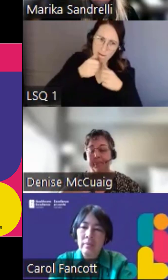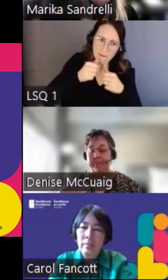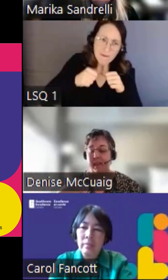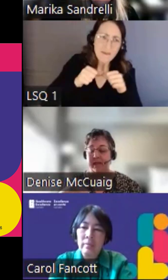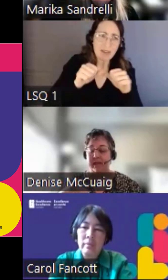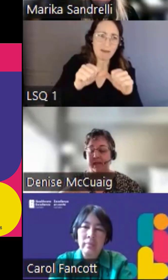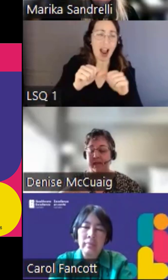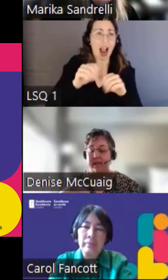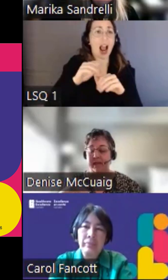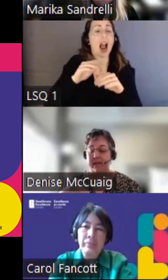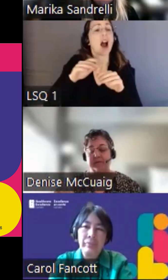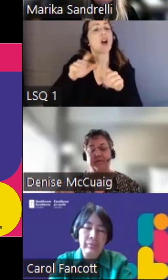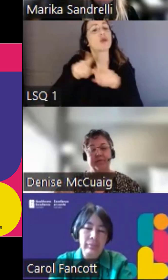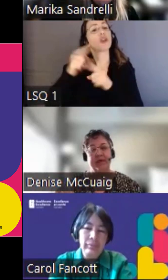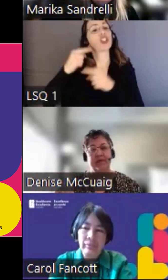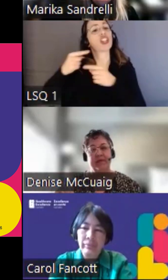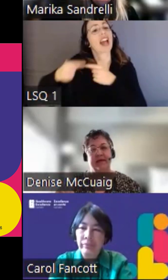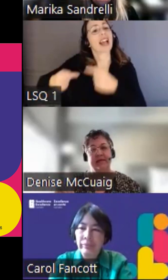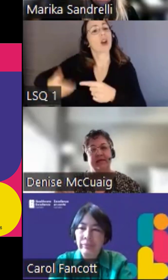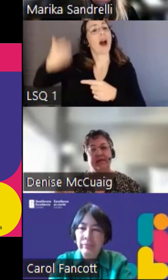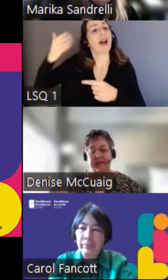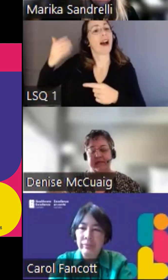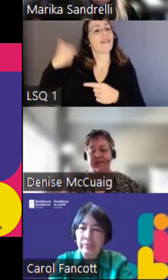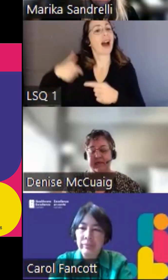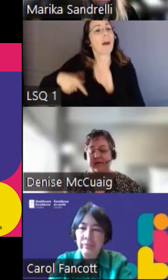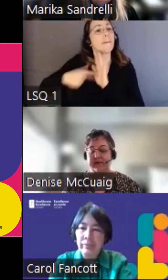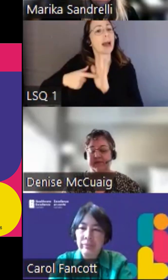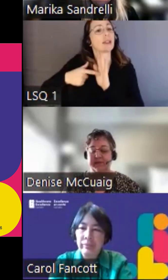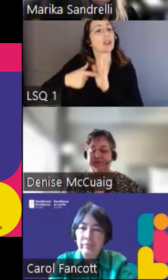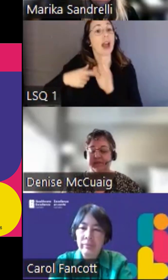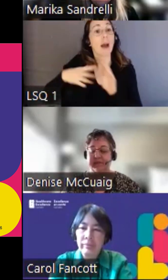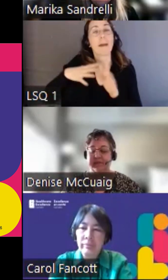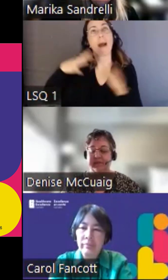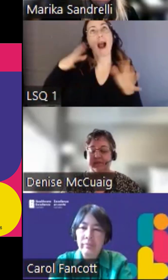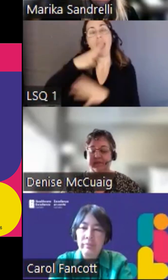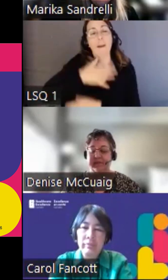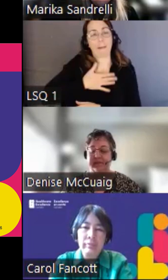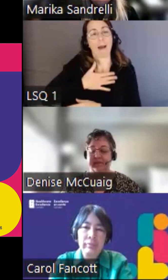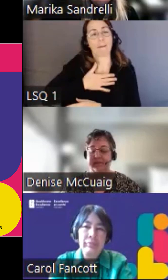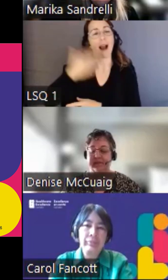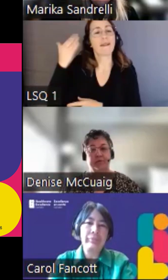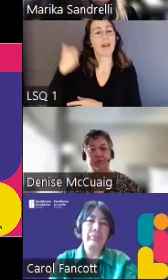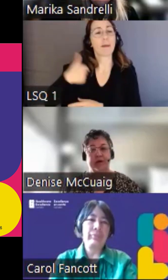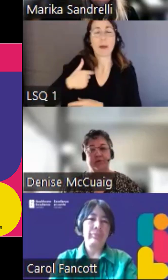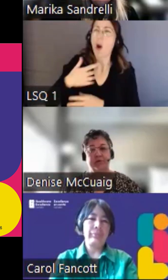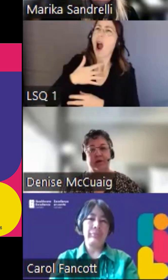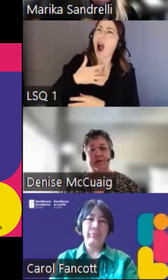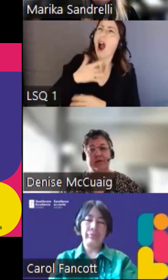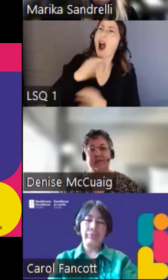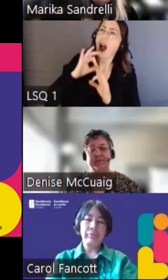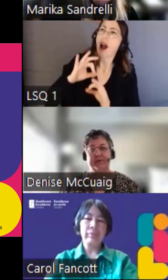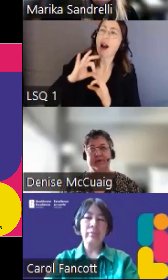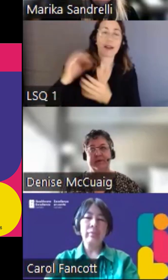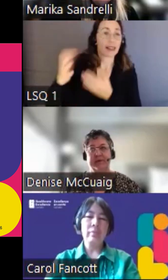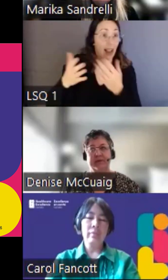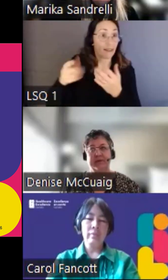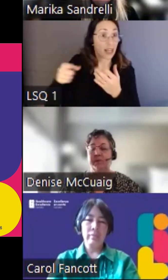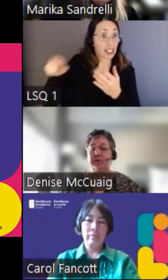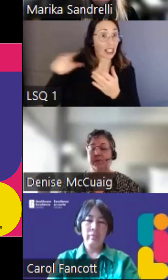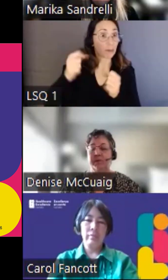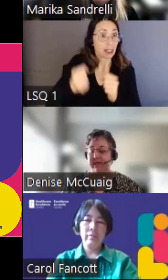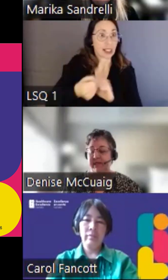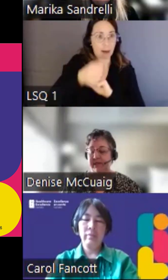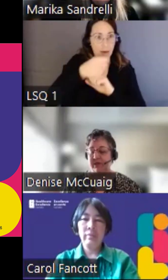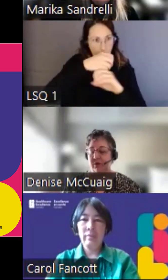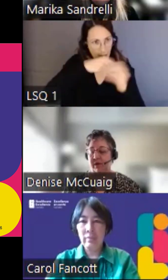pour moi dans cette déclaration, c'est que les services peuvent devenir organisés autour de l'expérience de traumatisme. C'est de commencer